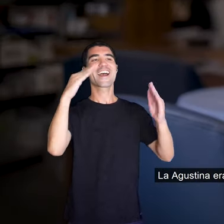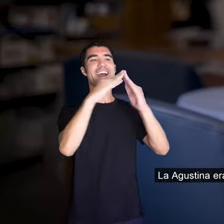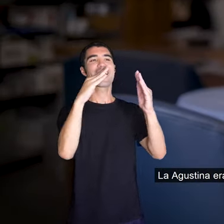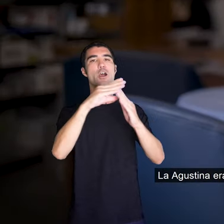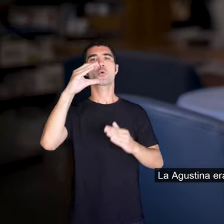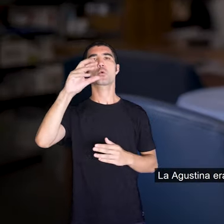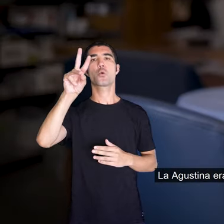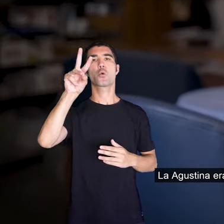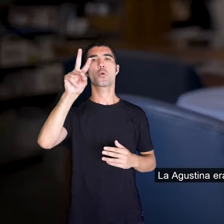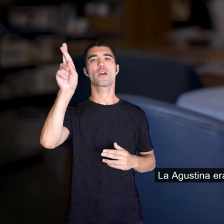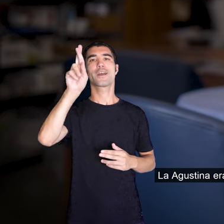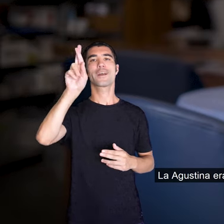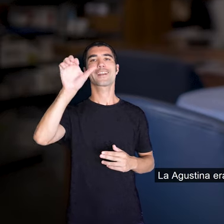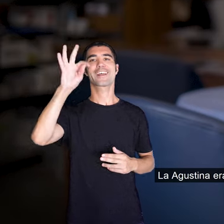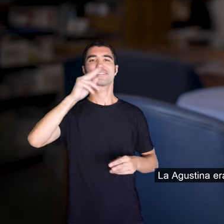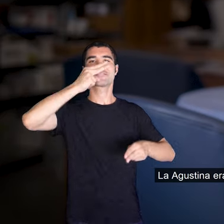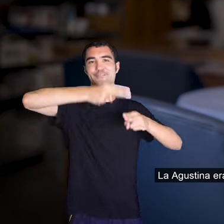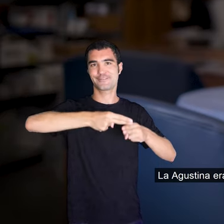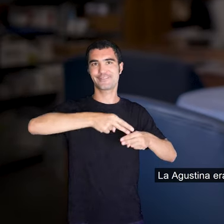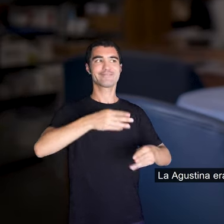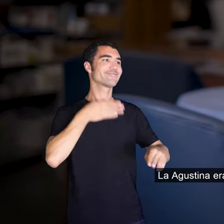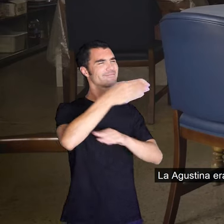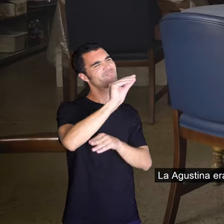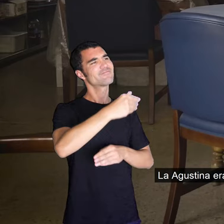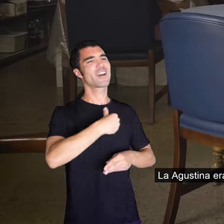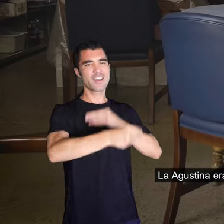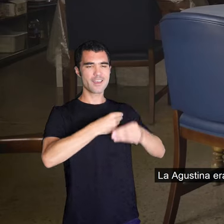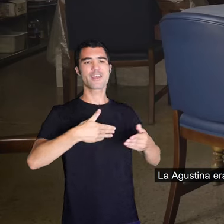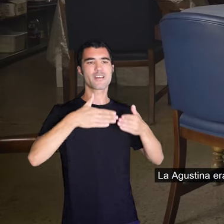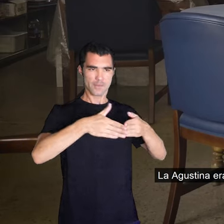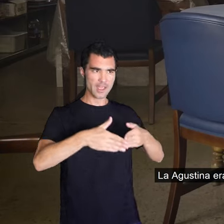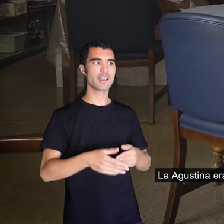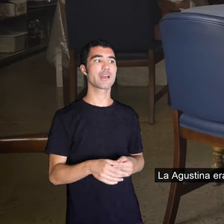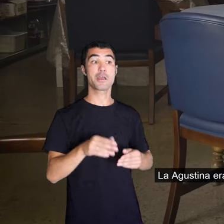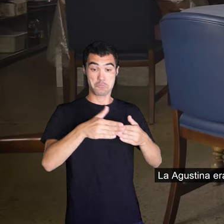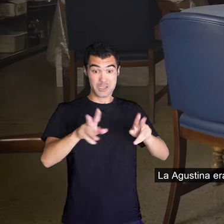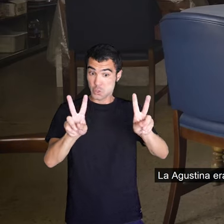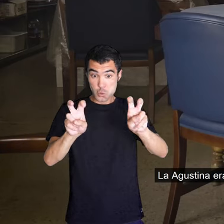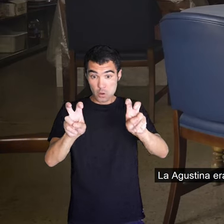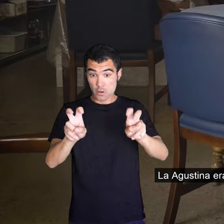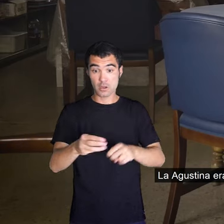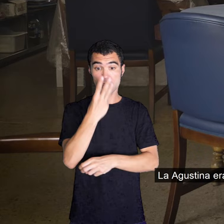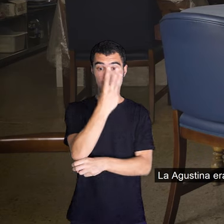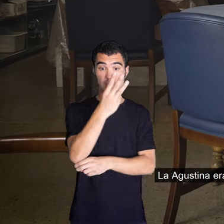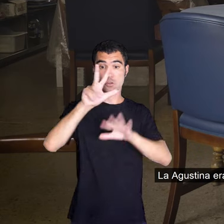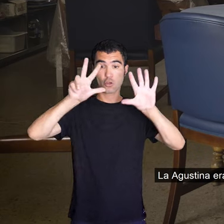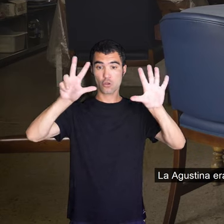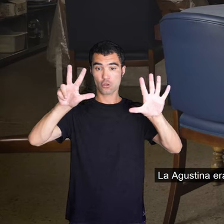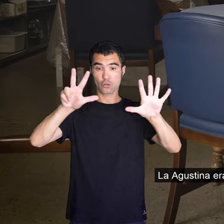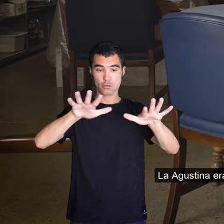deien, per fer una barca. I l'Agustí era nova, i tenia 38